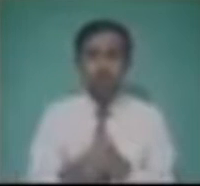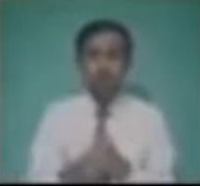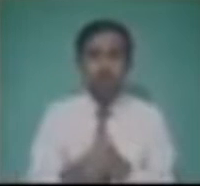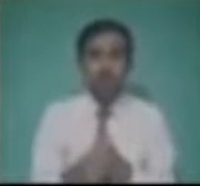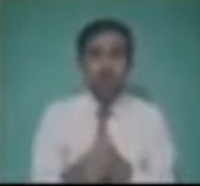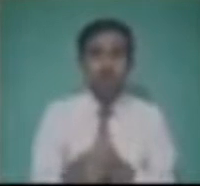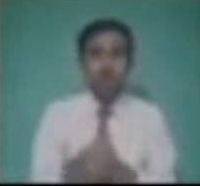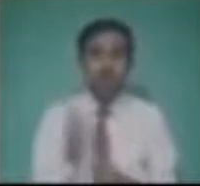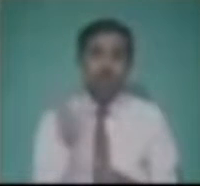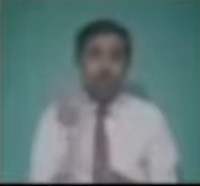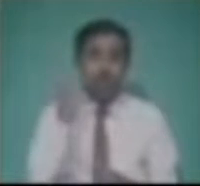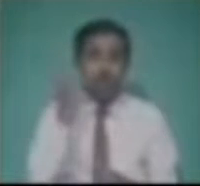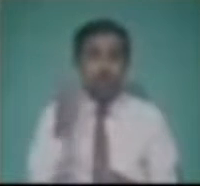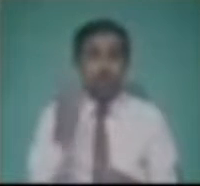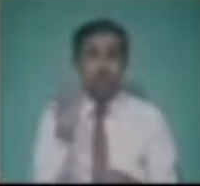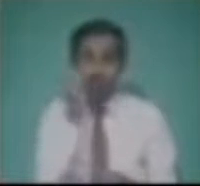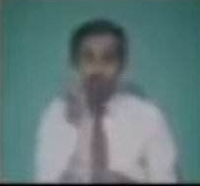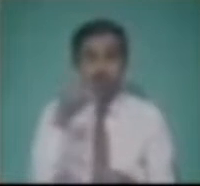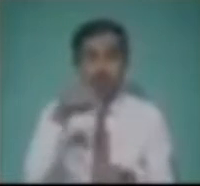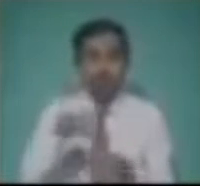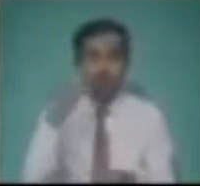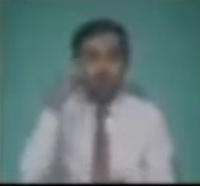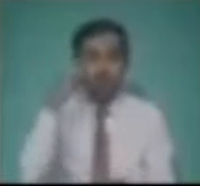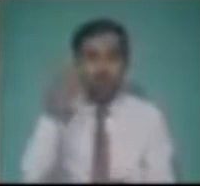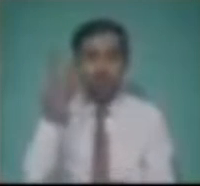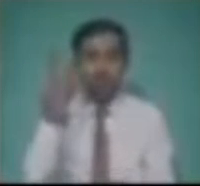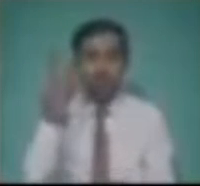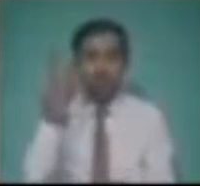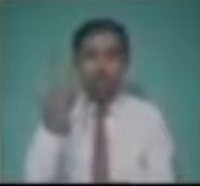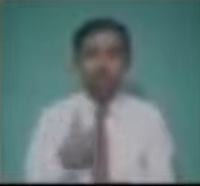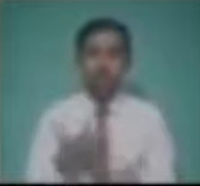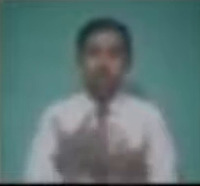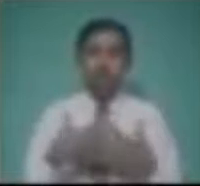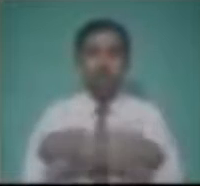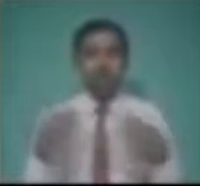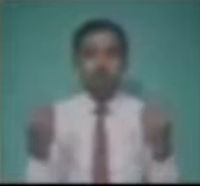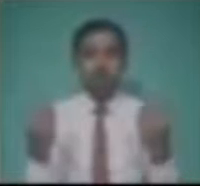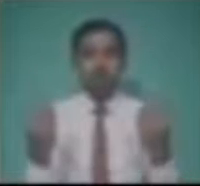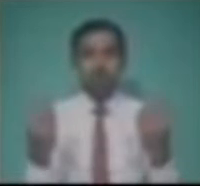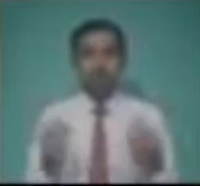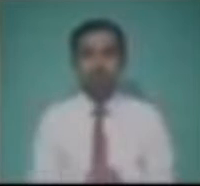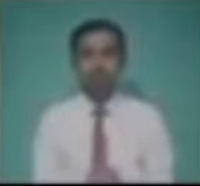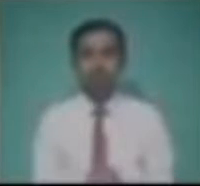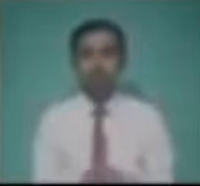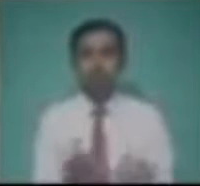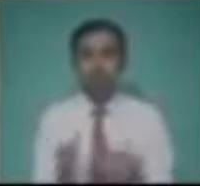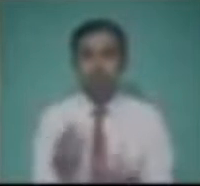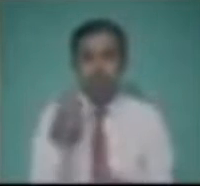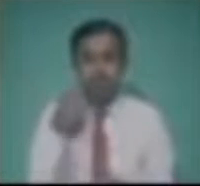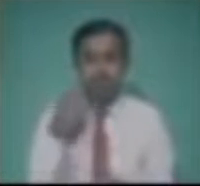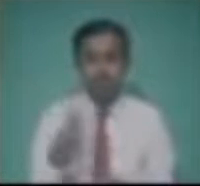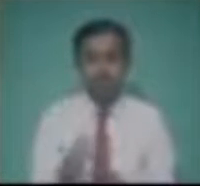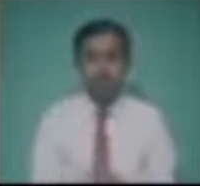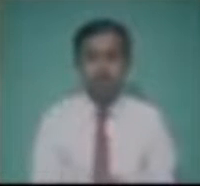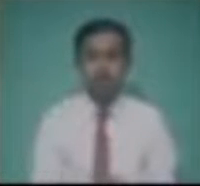පෙරපු රත්තරන් දියවන්තියම අල්ලලා තිබ්බත් දන්නේ නැහැ. ඒවා අපි අහෝසි කරා. ඊට අමතරව අපි දැක්කා